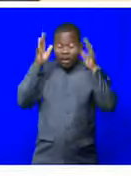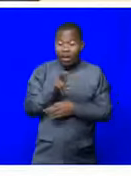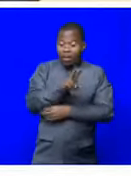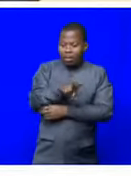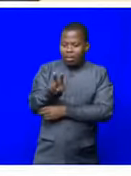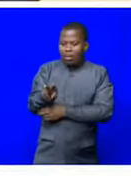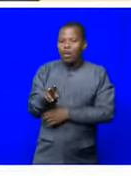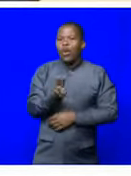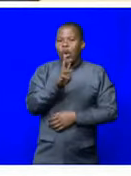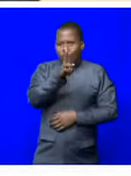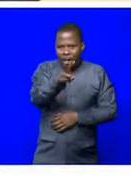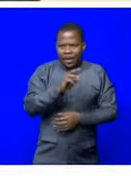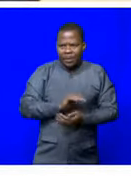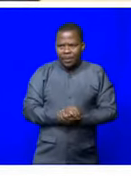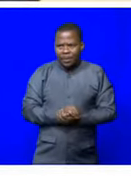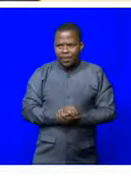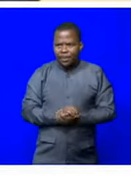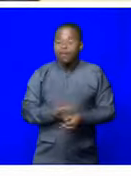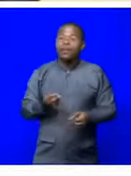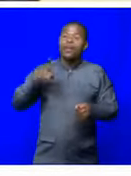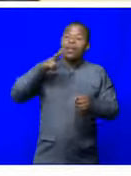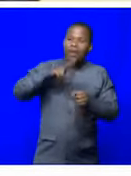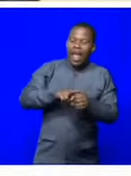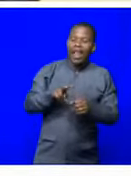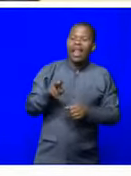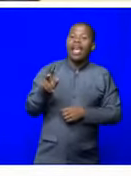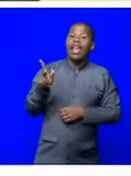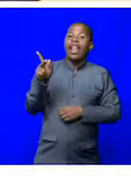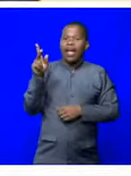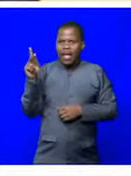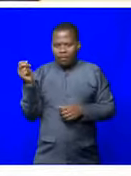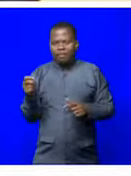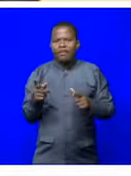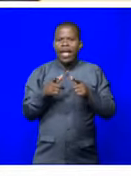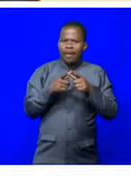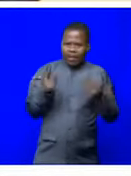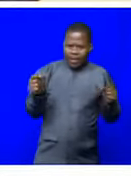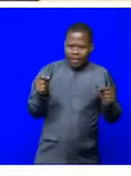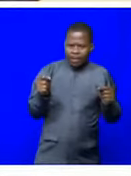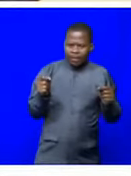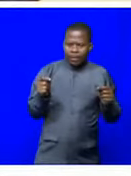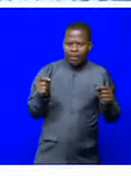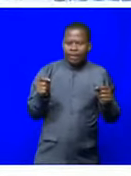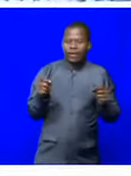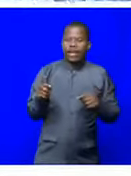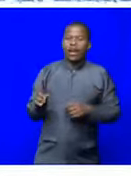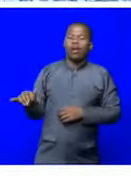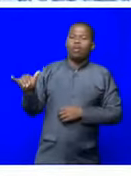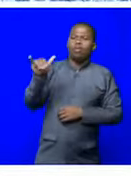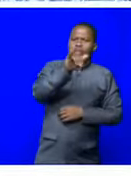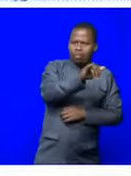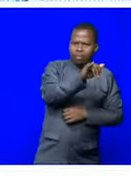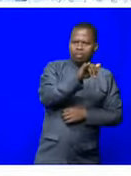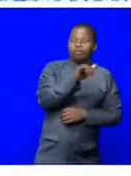saseke nasesicedzile lapho sesesuka ke silibangisa le